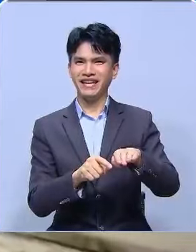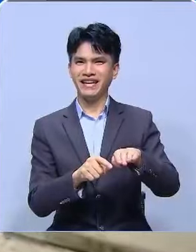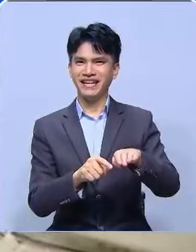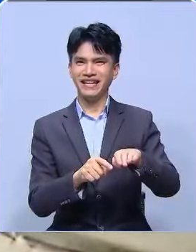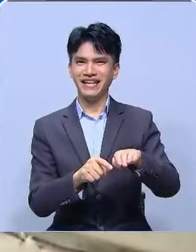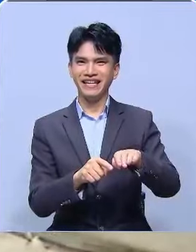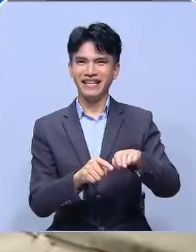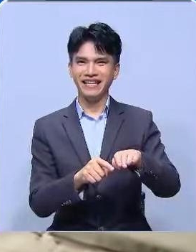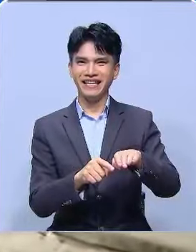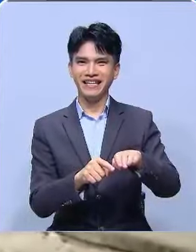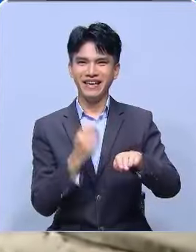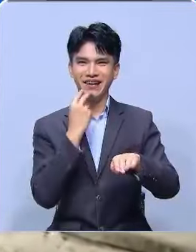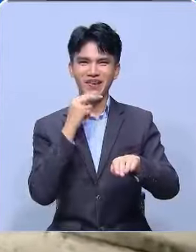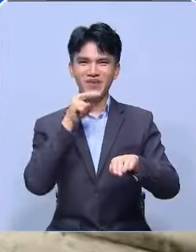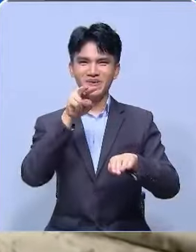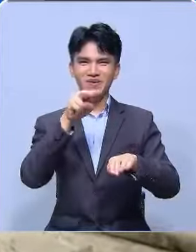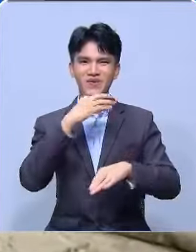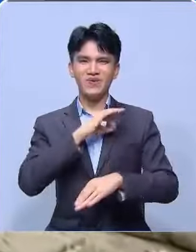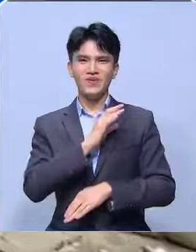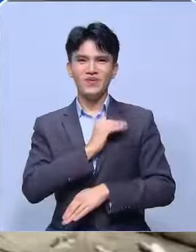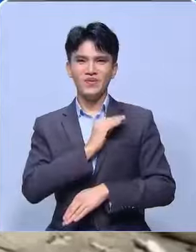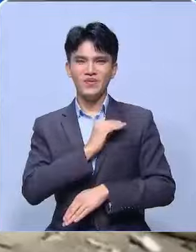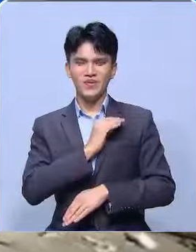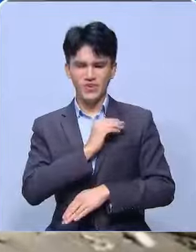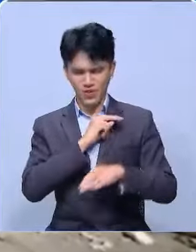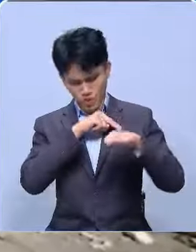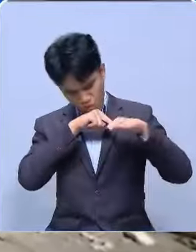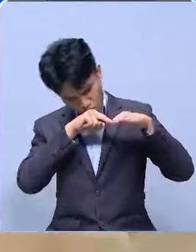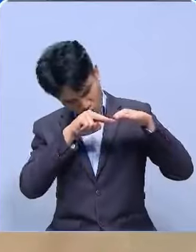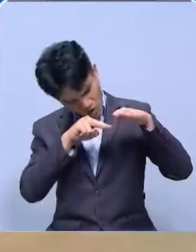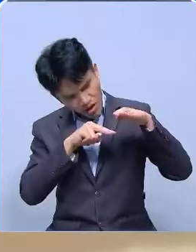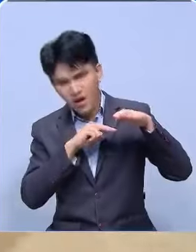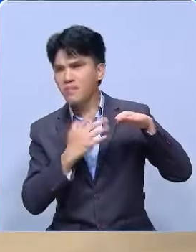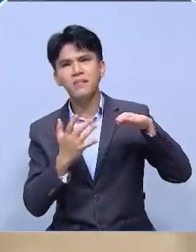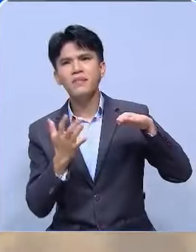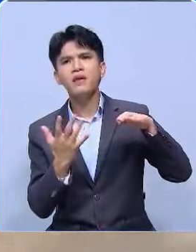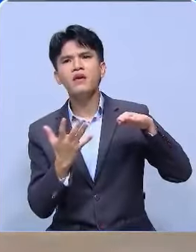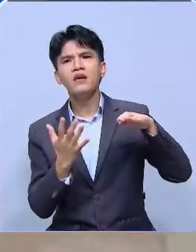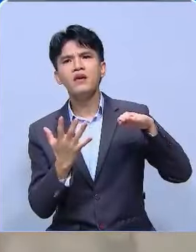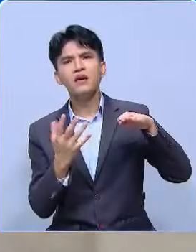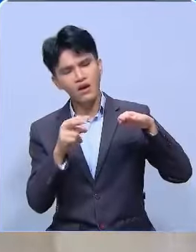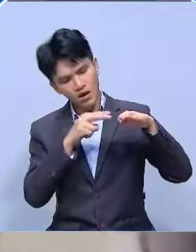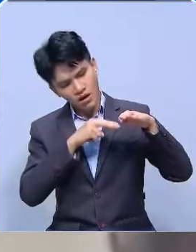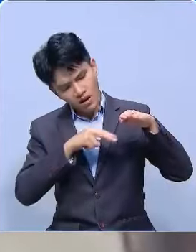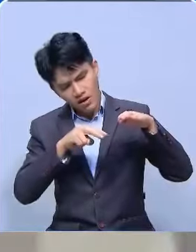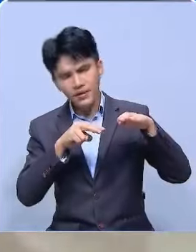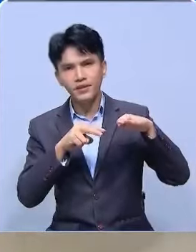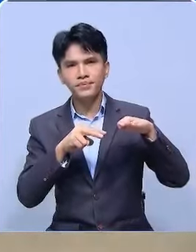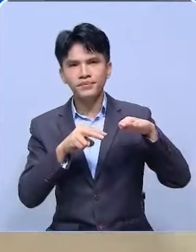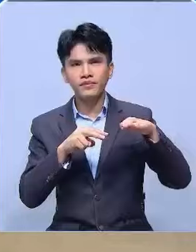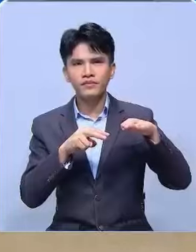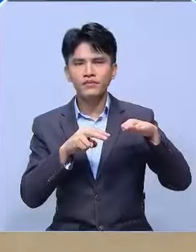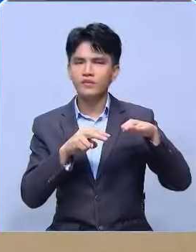ผู้ชมเงยหน้าดูภาพ แล้วคน เธอก็ก้มลงไปดูนะ เอาไฟก็ไม่เห็นนะ ไม่เห็นเลยปรากฏว่าเอา